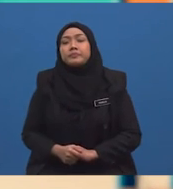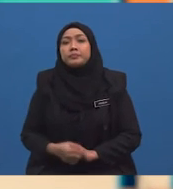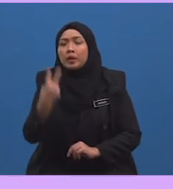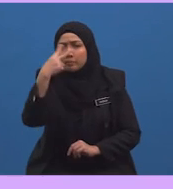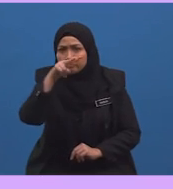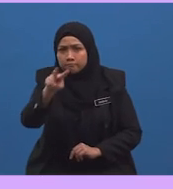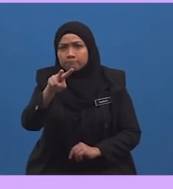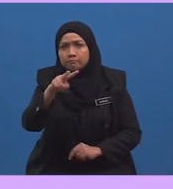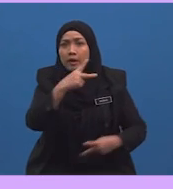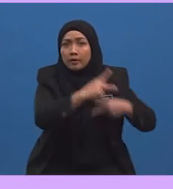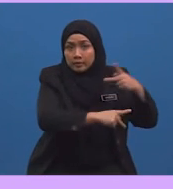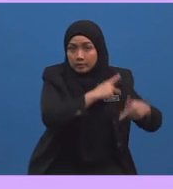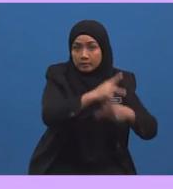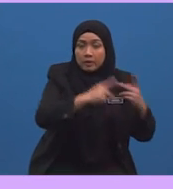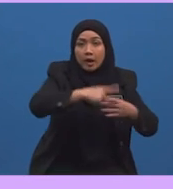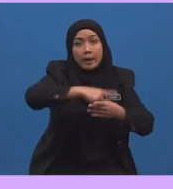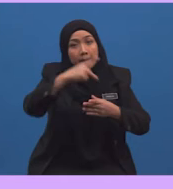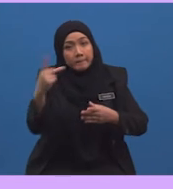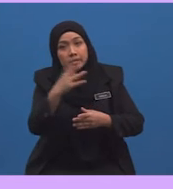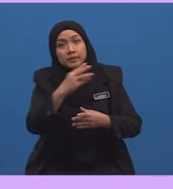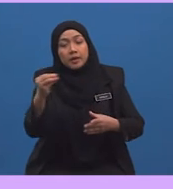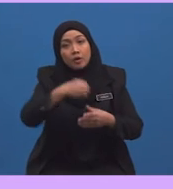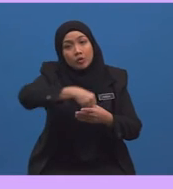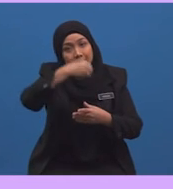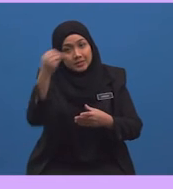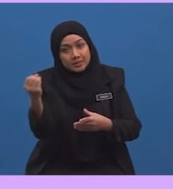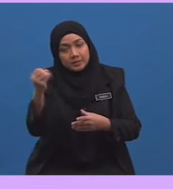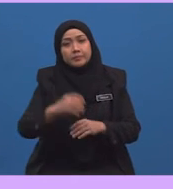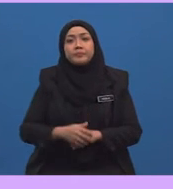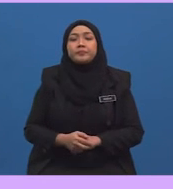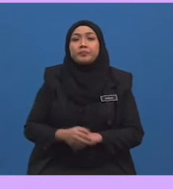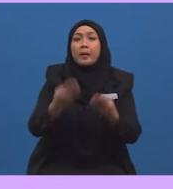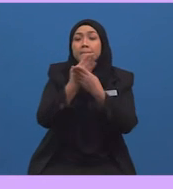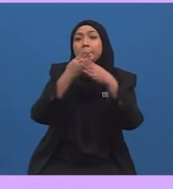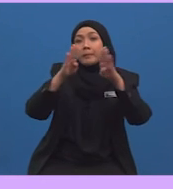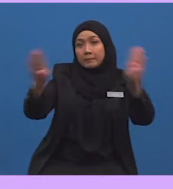oksigen. Kitar karbon merupakan kitar yang melibatkan gas karbon dioksida.